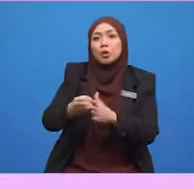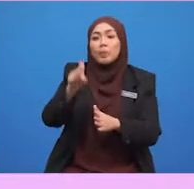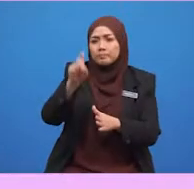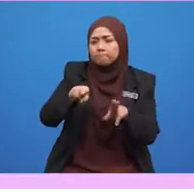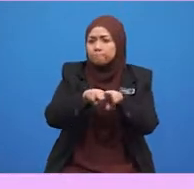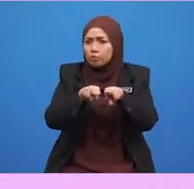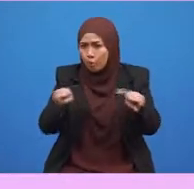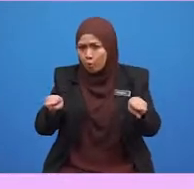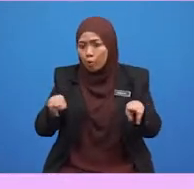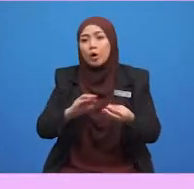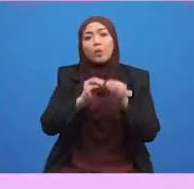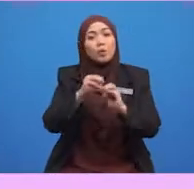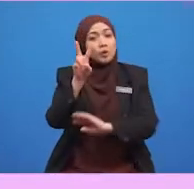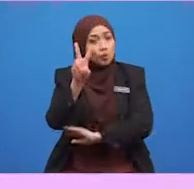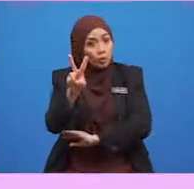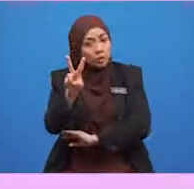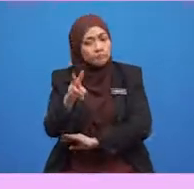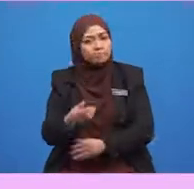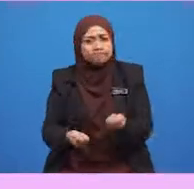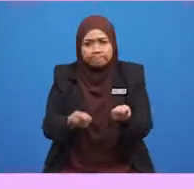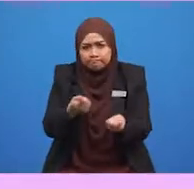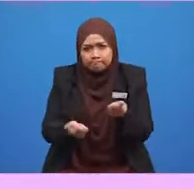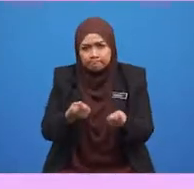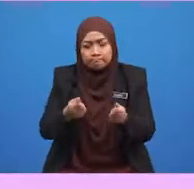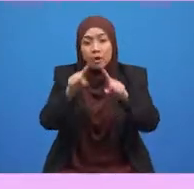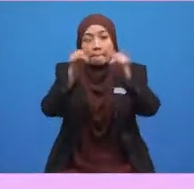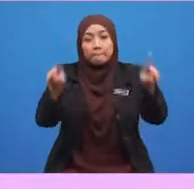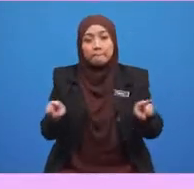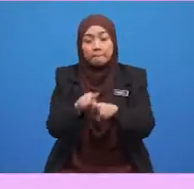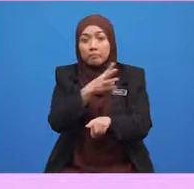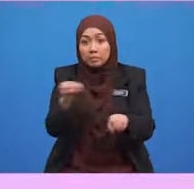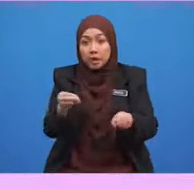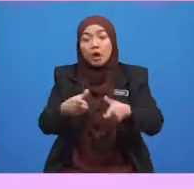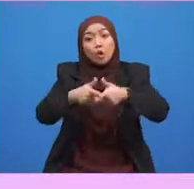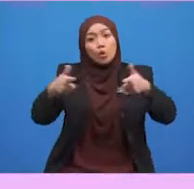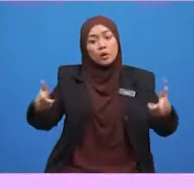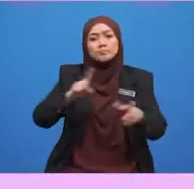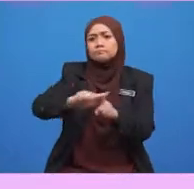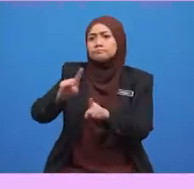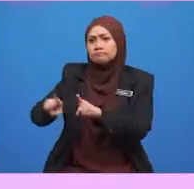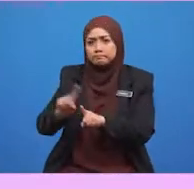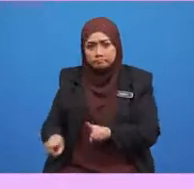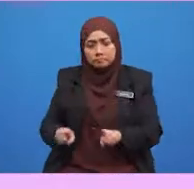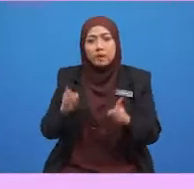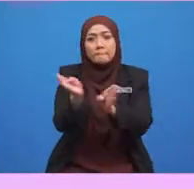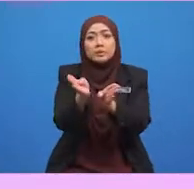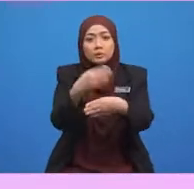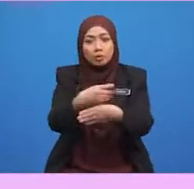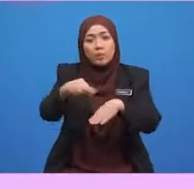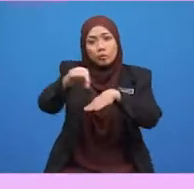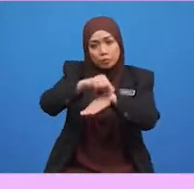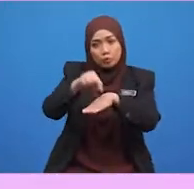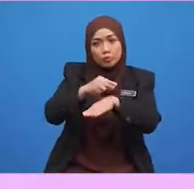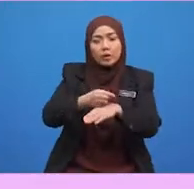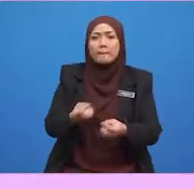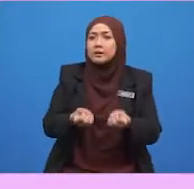diukur. Yang kedua, menganggarkan perimeter dan luas pelbagai bentuk menggunakan pelbagai